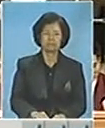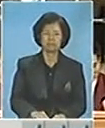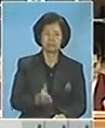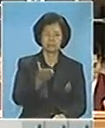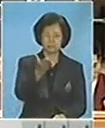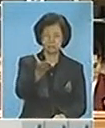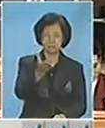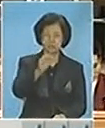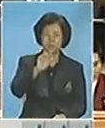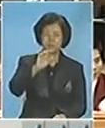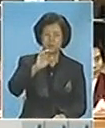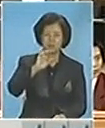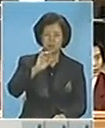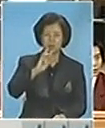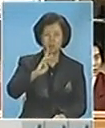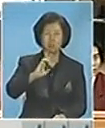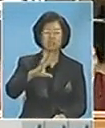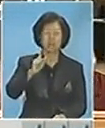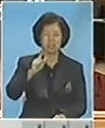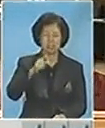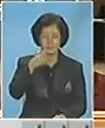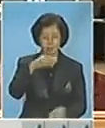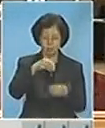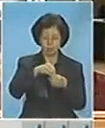ครับกรุณาอยู่ในประเด็นให้ได้จบเชิญ